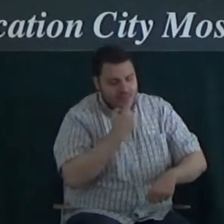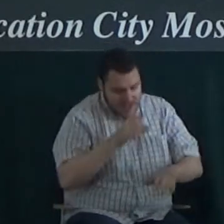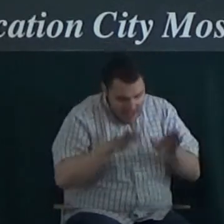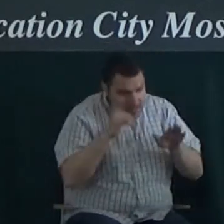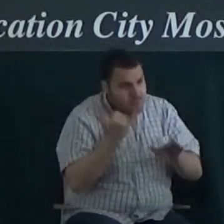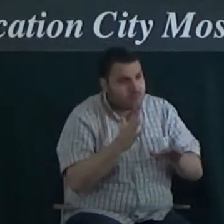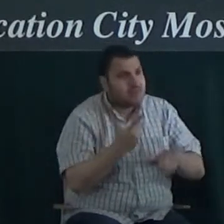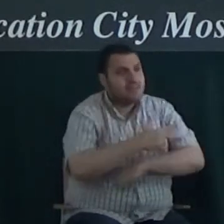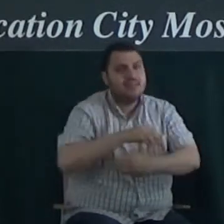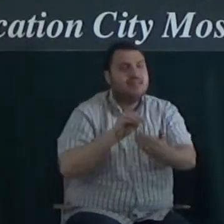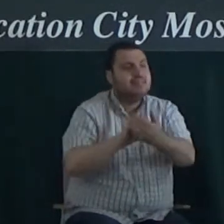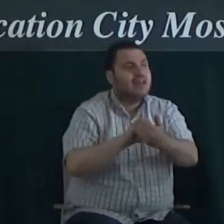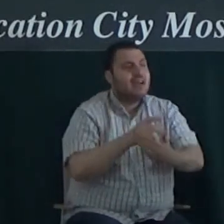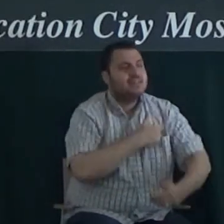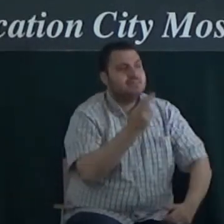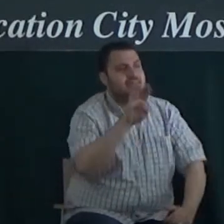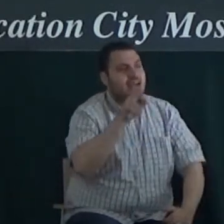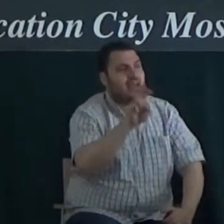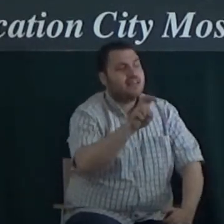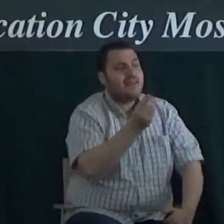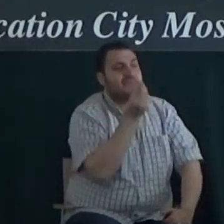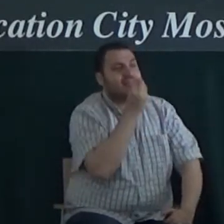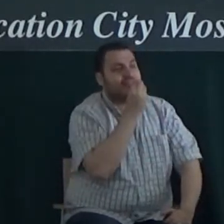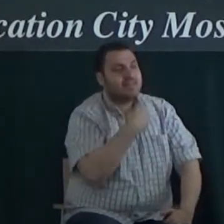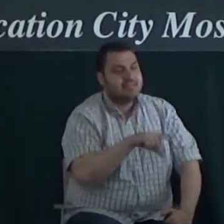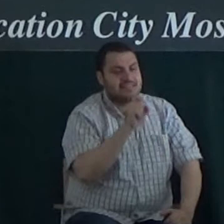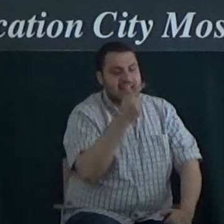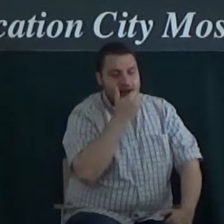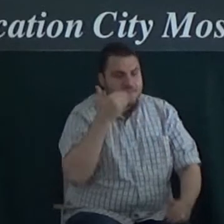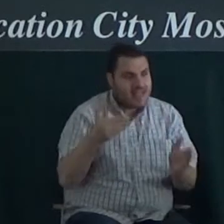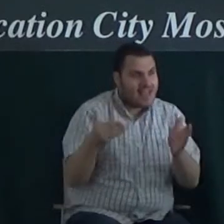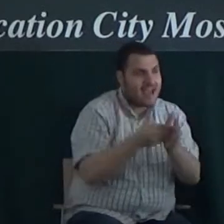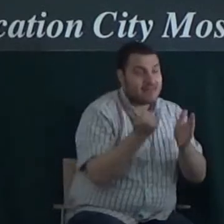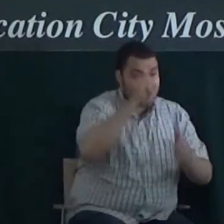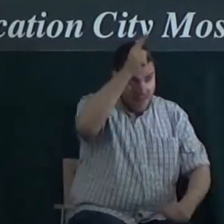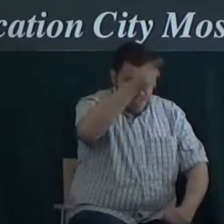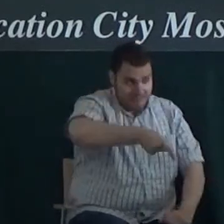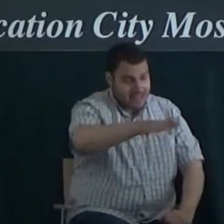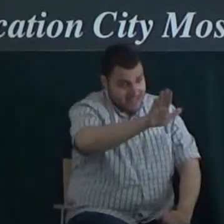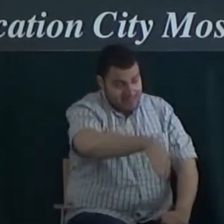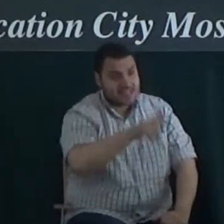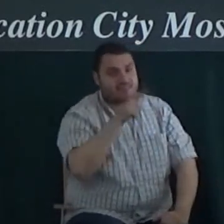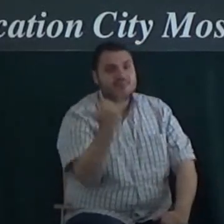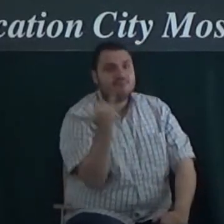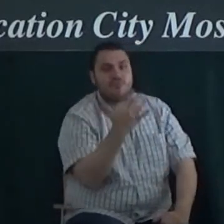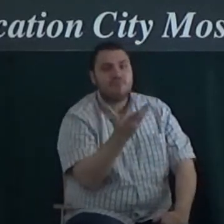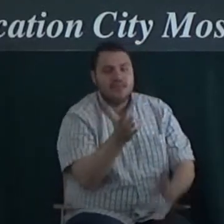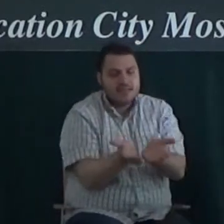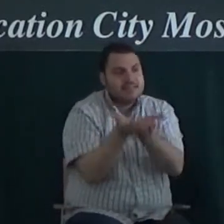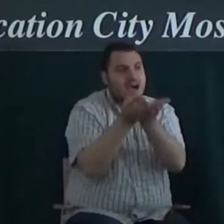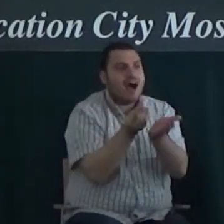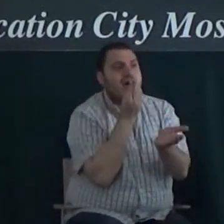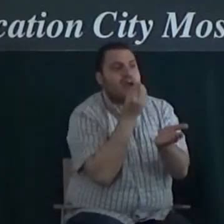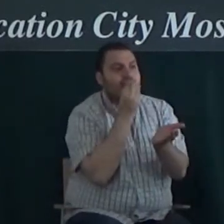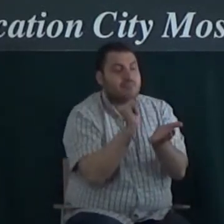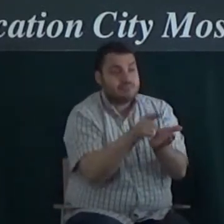هي زكاة الفطر، فقد فرضها الله تعالى عليكم، وقال عليه الصلاة والسلام: وفرضها صاع من طعام.